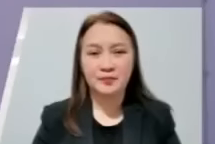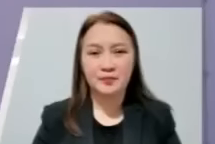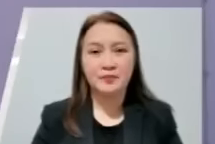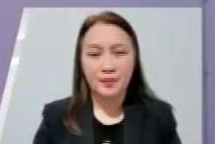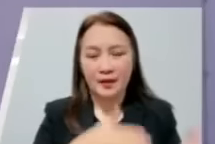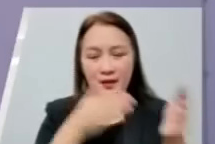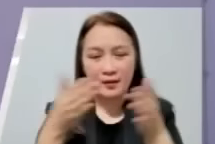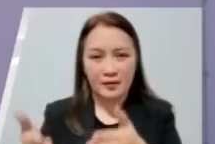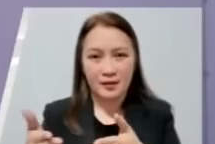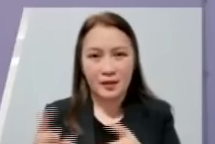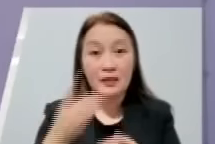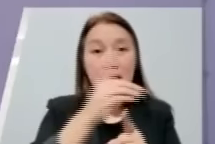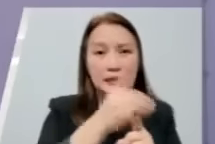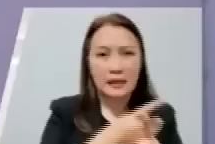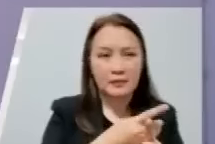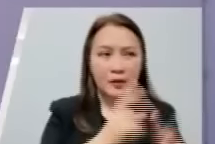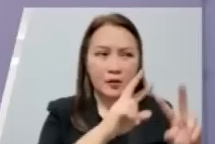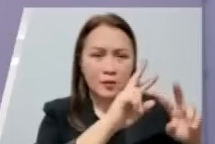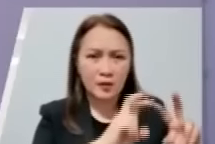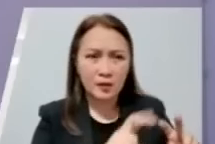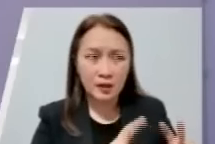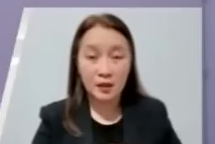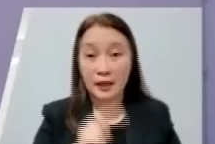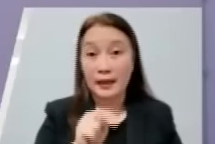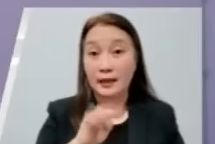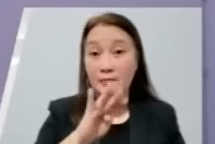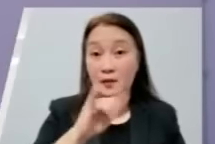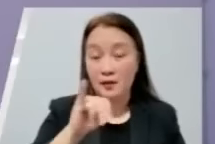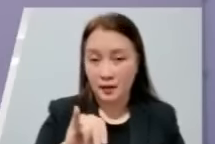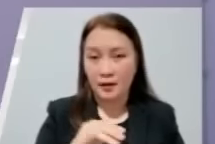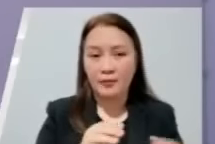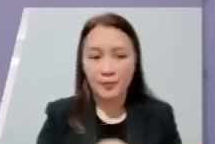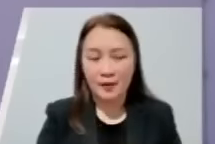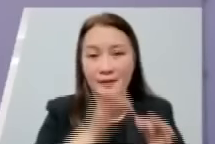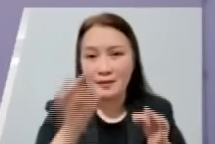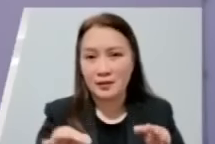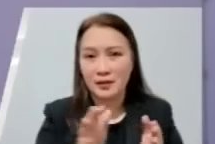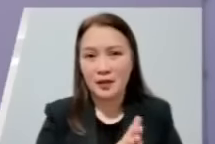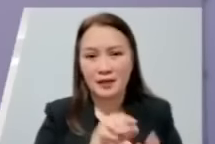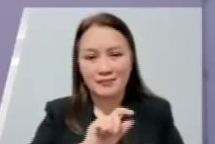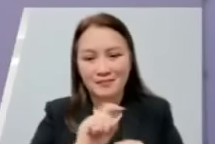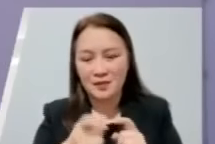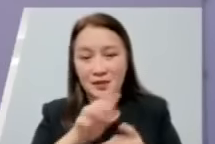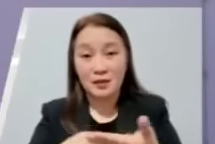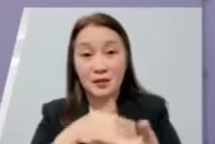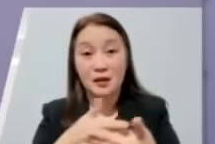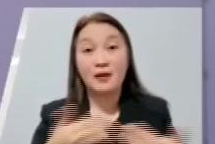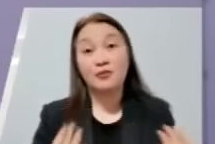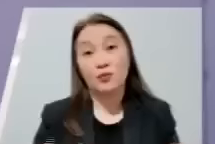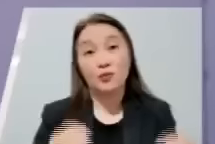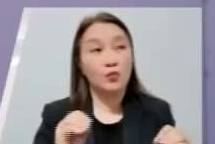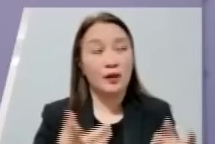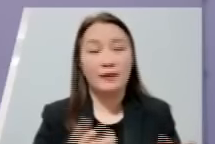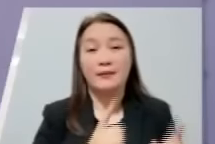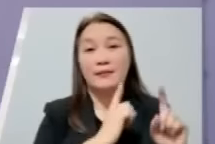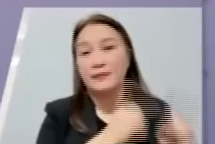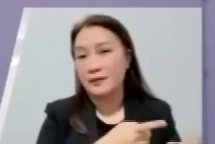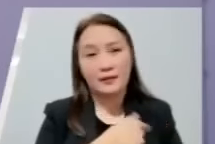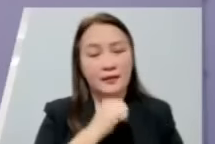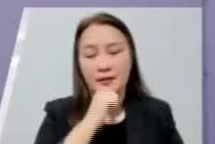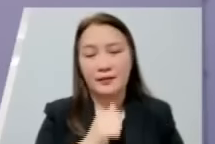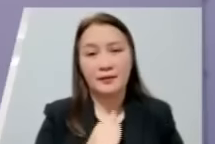ng NBI kay Vice President Sara Duterte matapos niyang hindi sumipot ngayong araw. Binatikos ng ilang